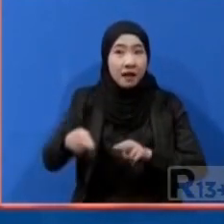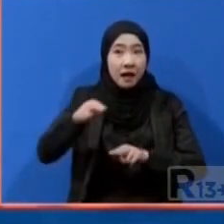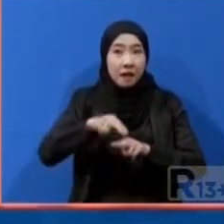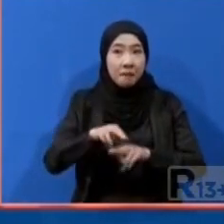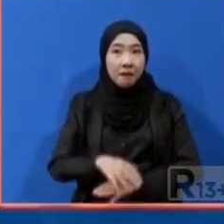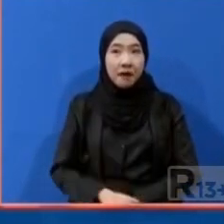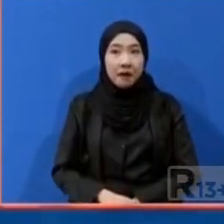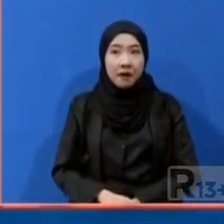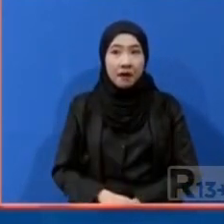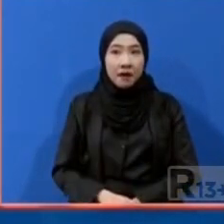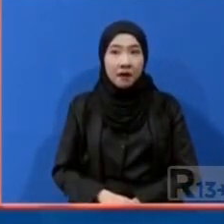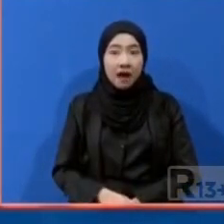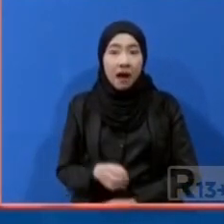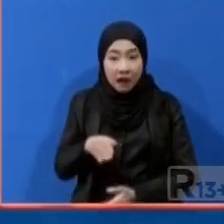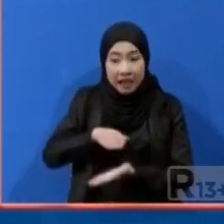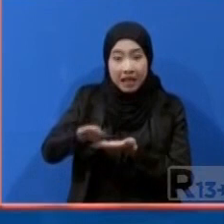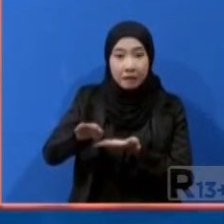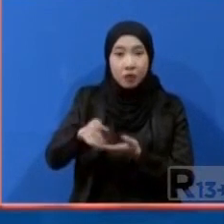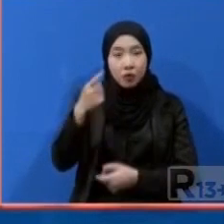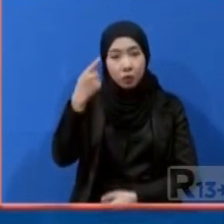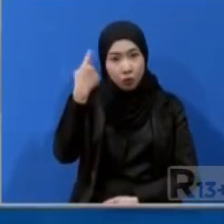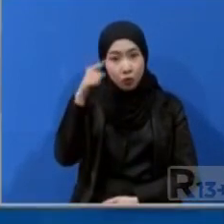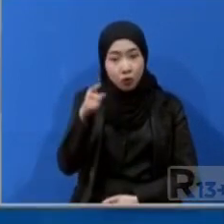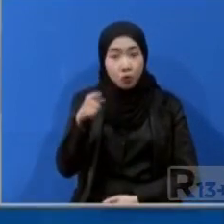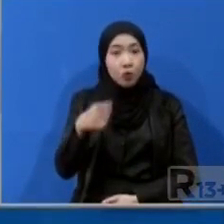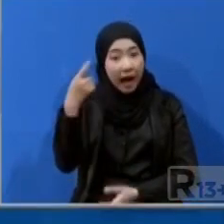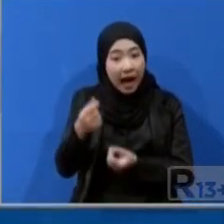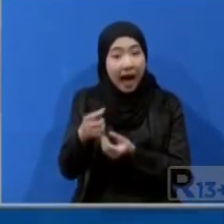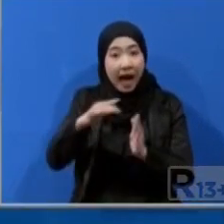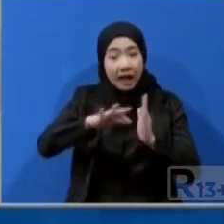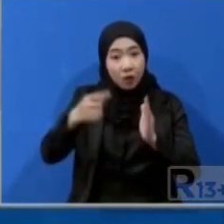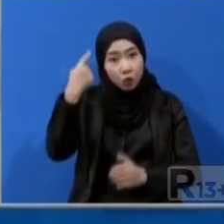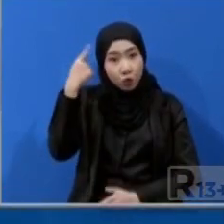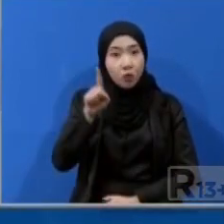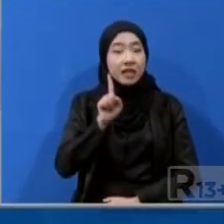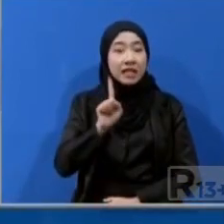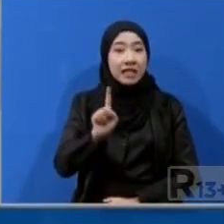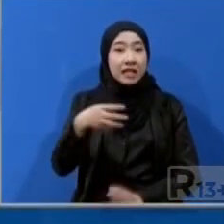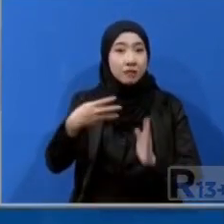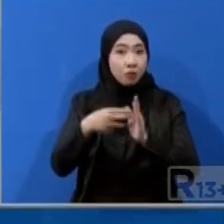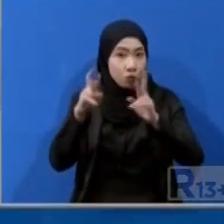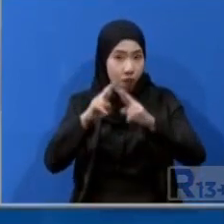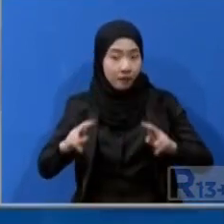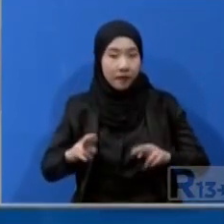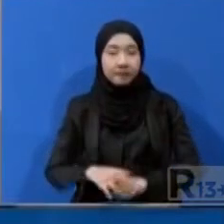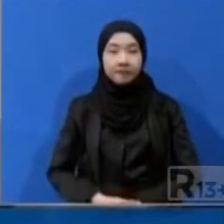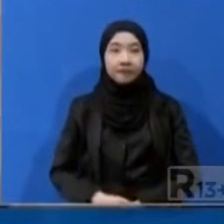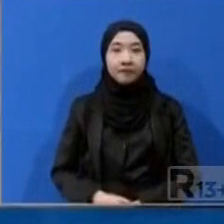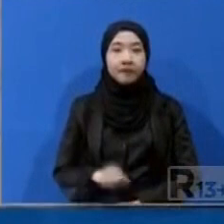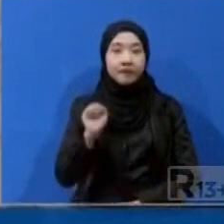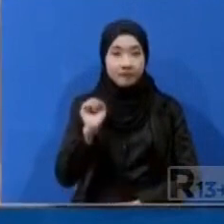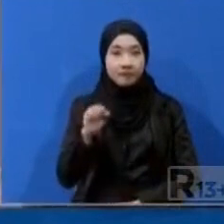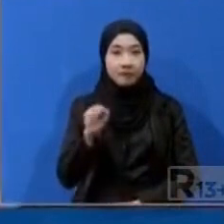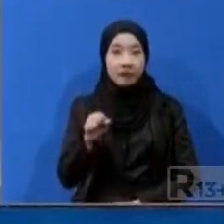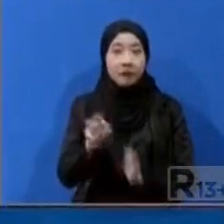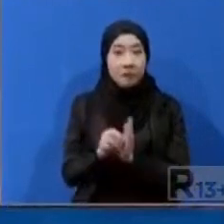sebanyak 191 ribu sambungan rumah. Kementerian Keuangan juga telah berhasil membantu penanggung jawab proyek